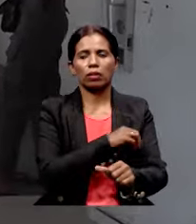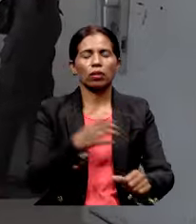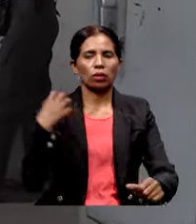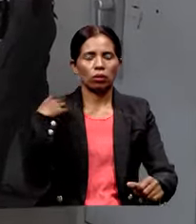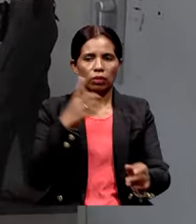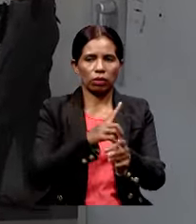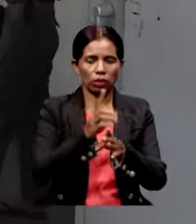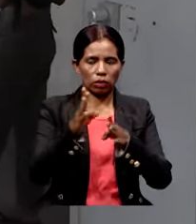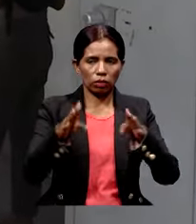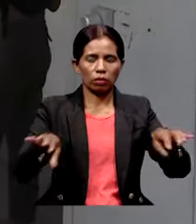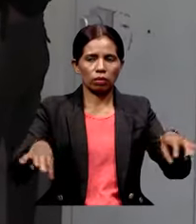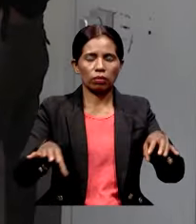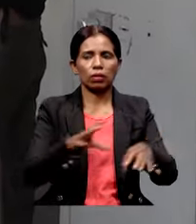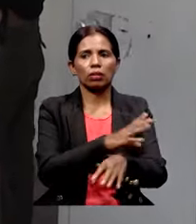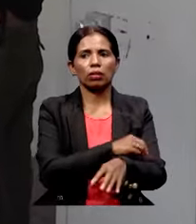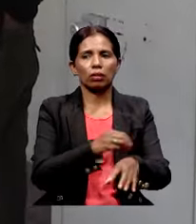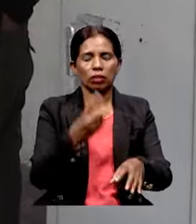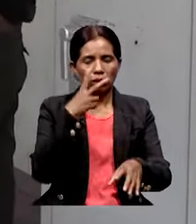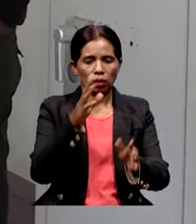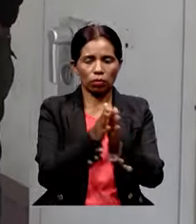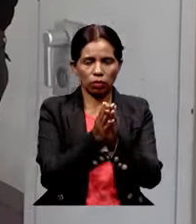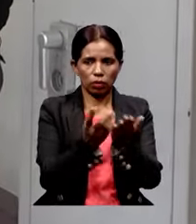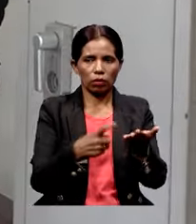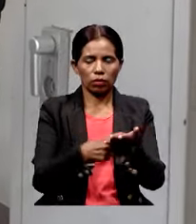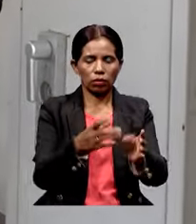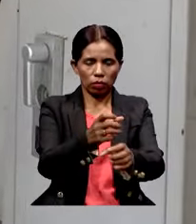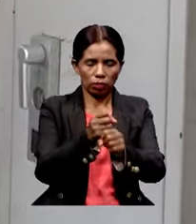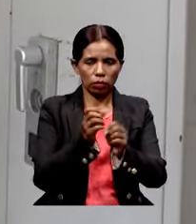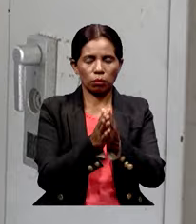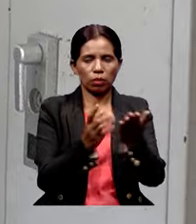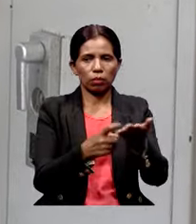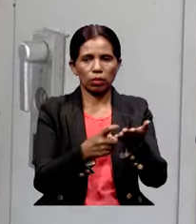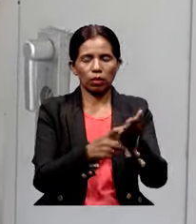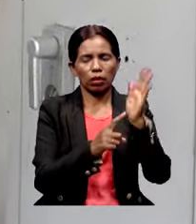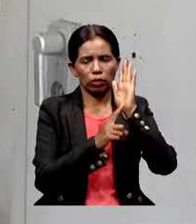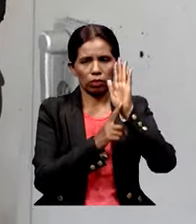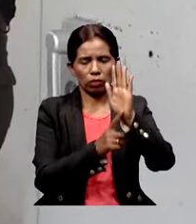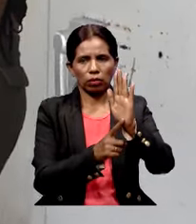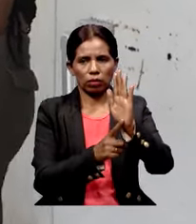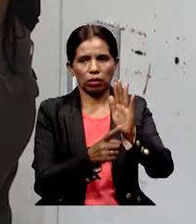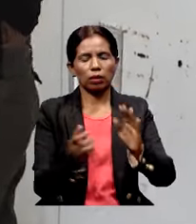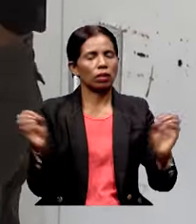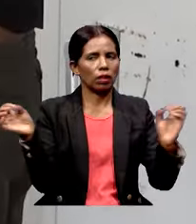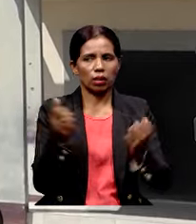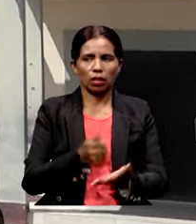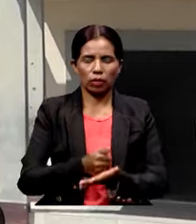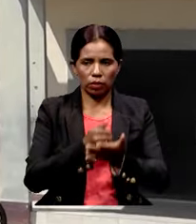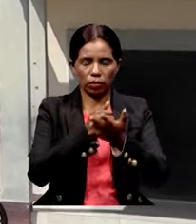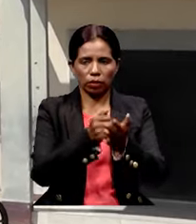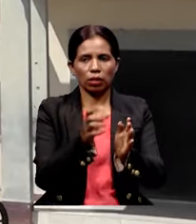jeral servisu registro notariado, o ditrata pasaporte, no foti pasaporte, mas ke fosayona avizu katak, sila ia atendimento ba